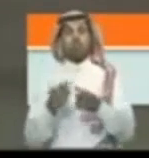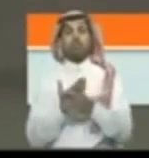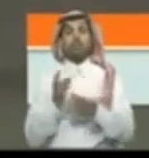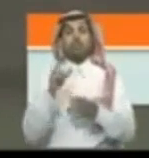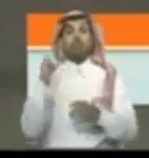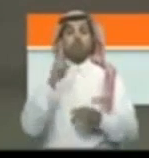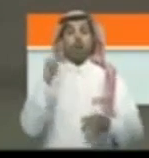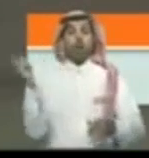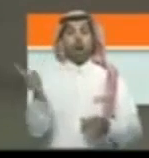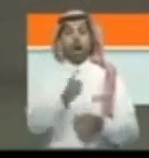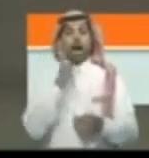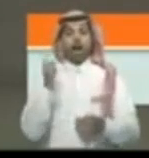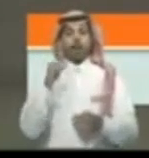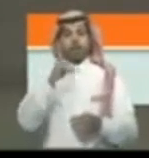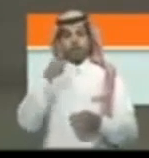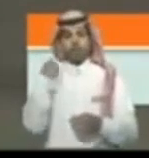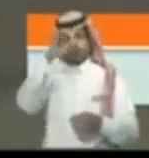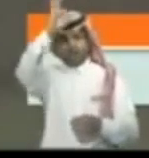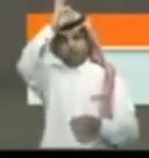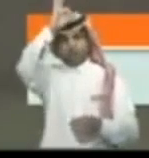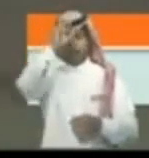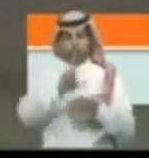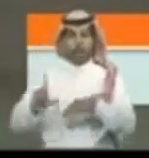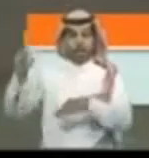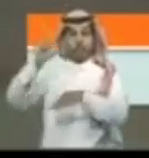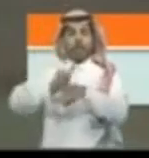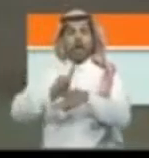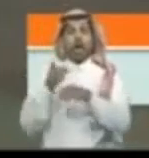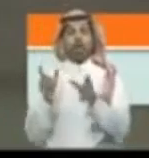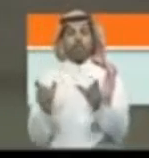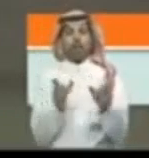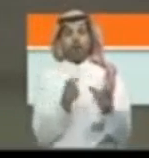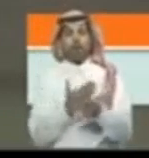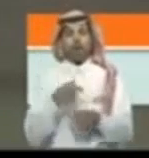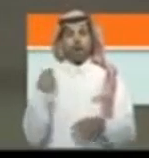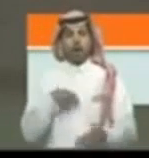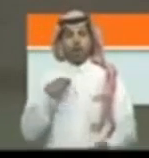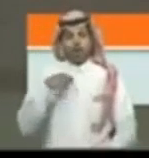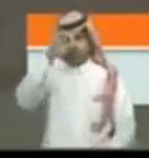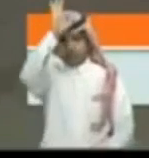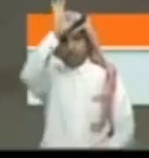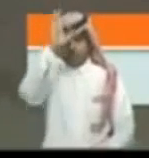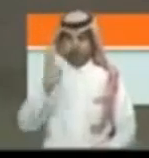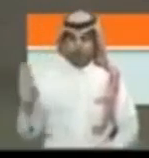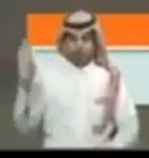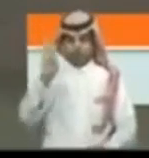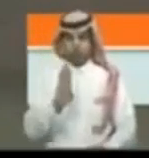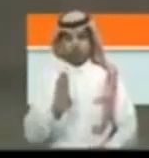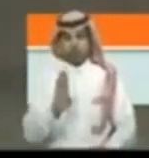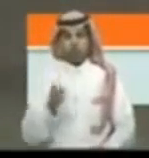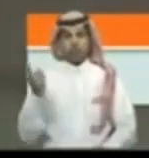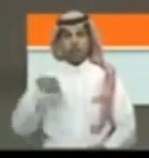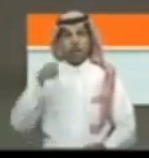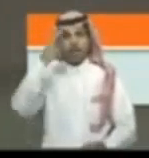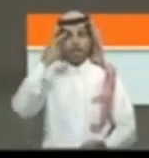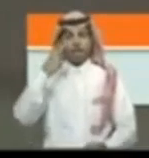مستوى وزارة الداخلية ورئاسة أمن الدولة بحضور سيدي صاحب السمو الملكي الأمير عبد العزيز بن